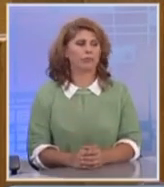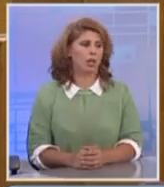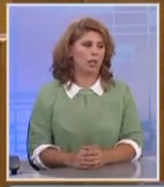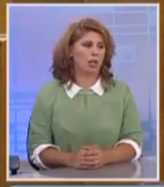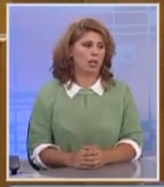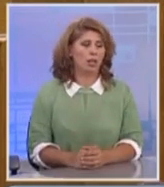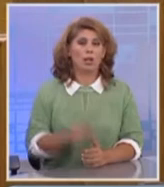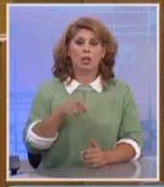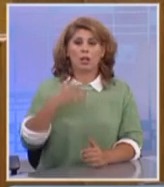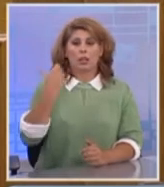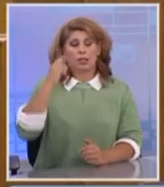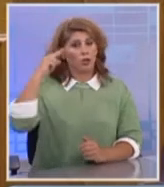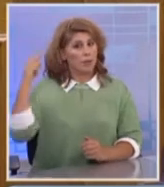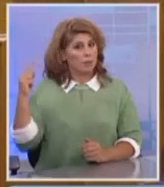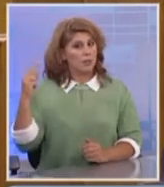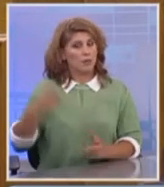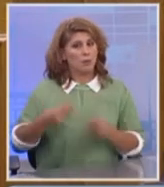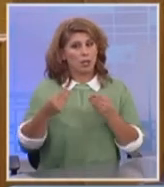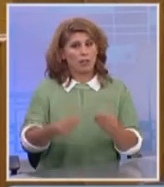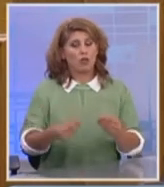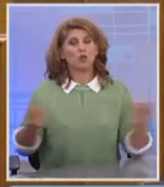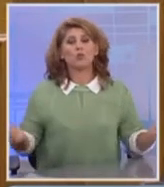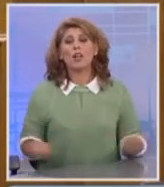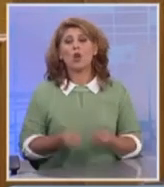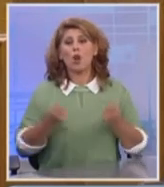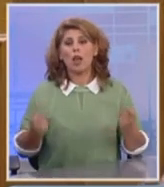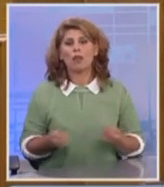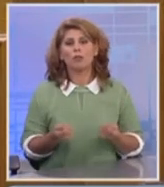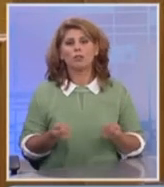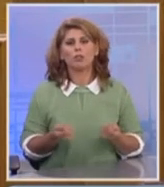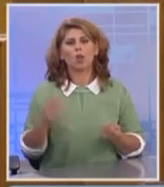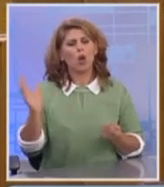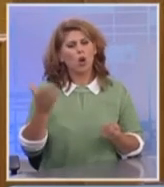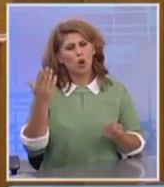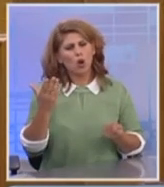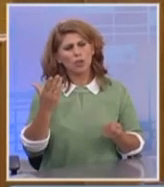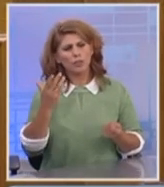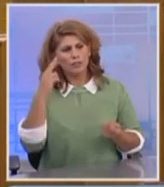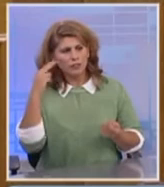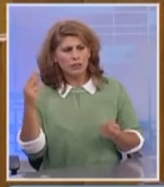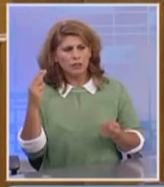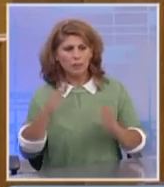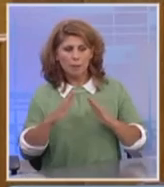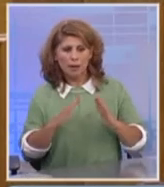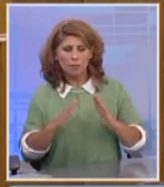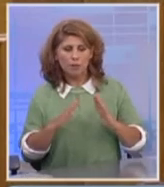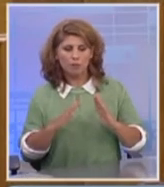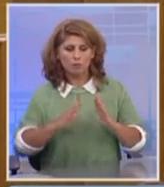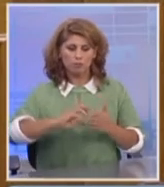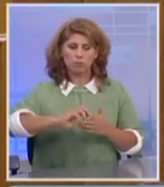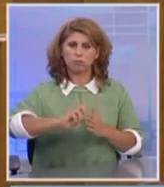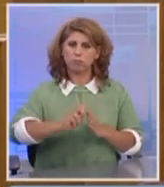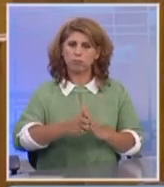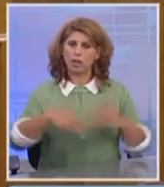το Πανεπιστήμιο που έχει παραδώσει στους εργολάβους κάθε πτυχή φοιτητικής μέρημνας, που κλείνει τη στρόφιγγα